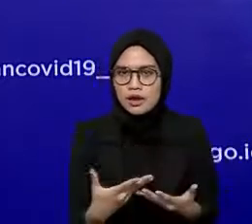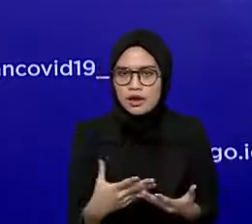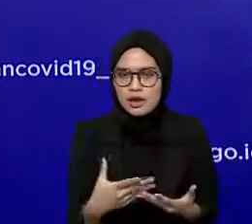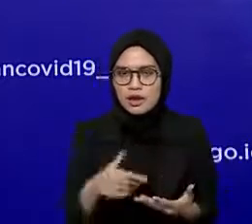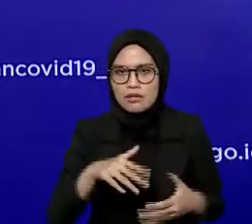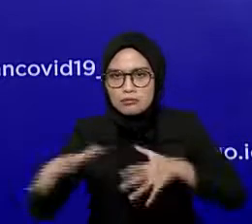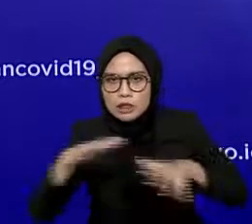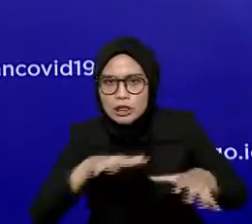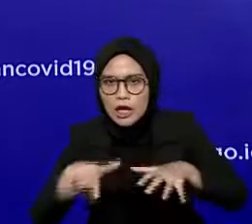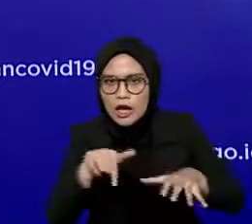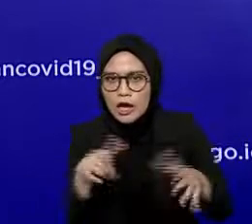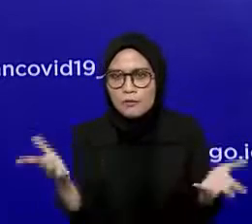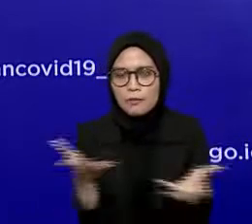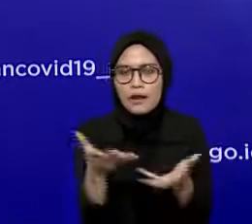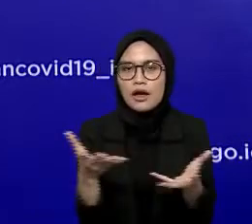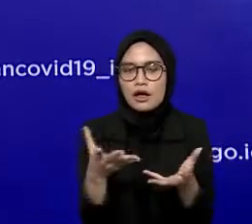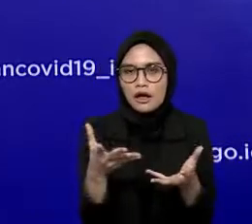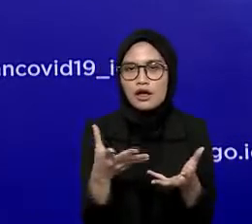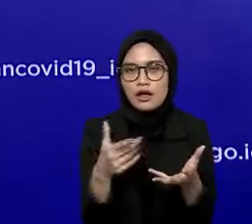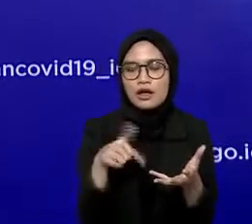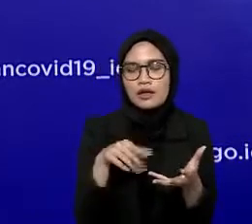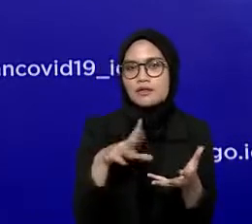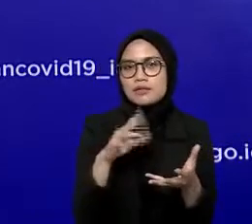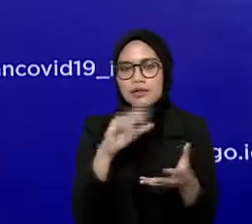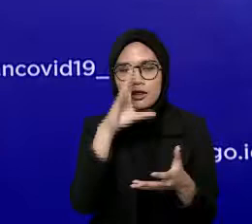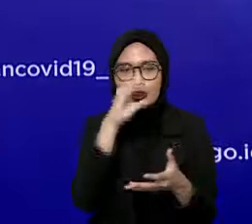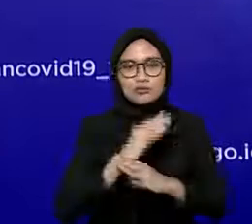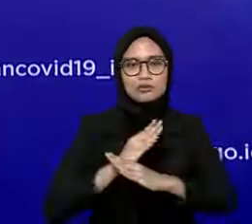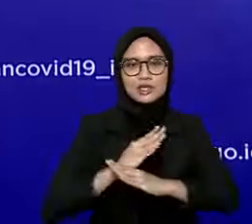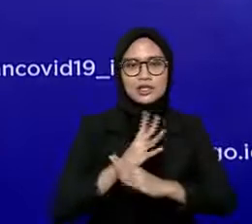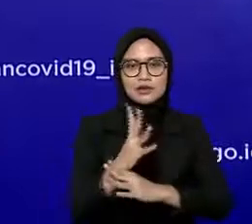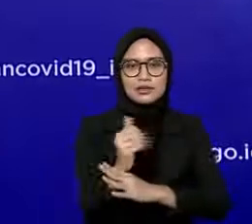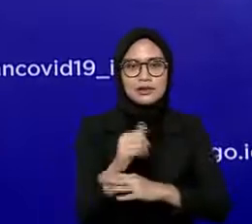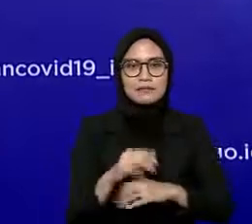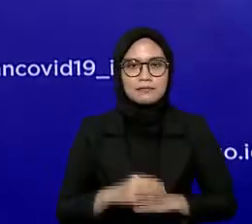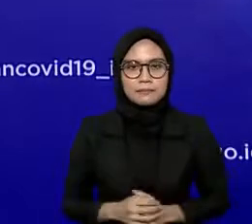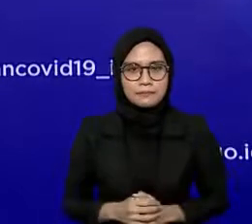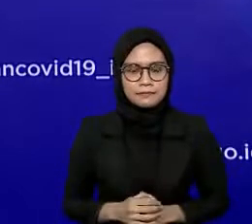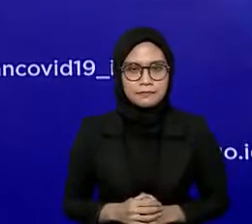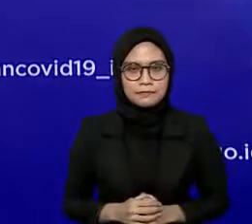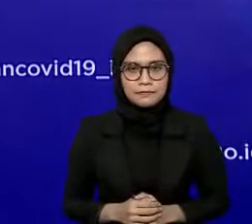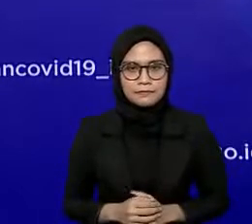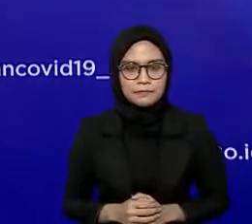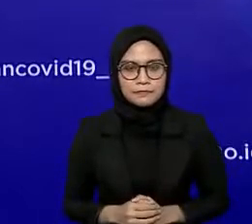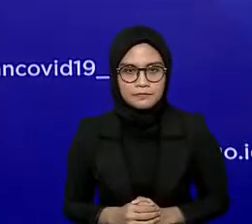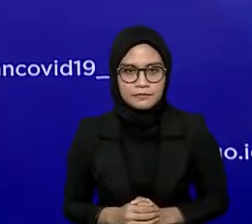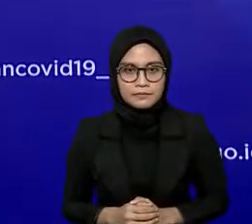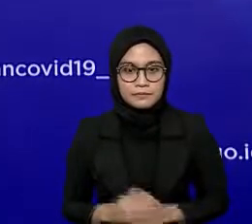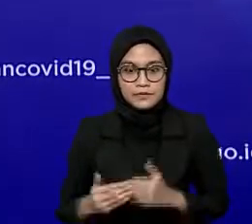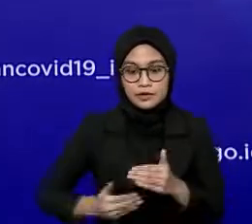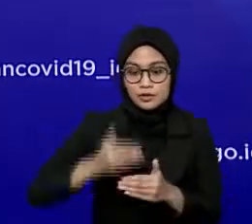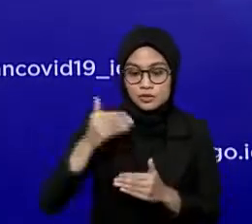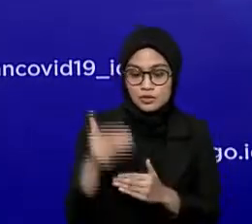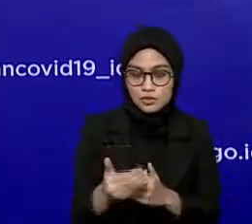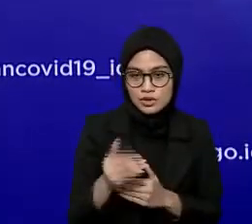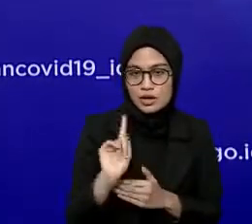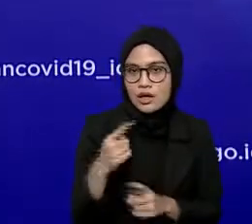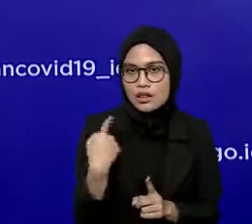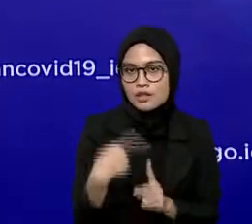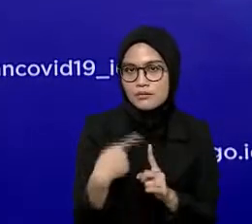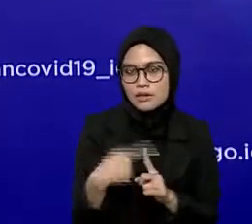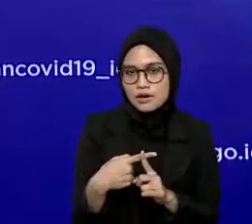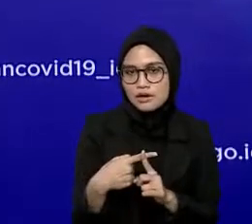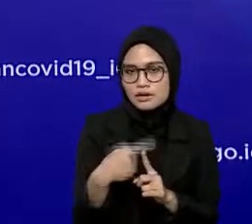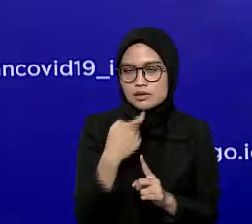meminimalisir dampak negatif dari bencana semaksimal mungkin. Selanjutnya akan ada tambahan penjelasan